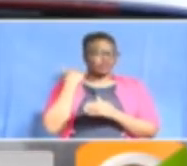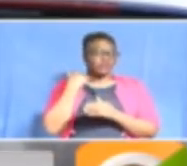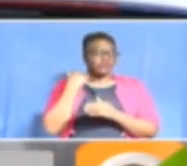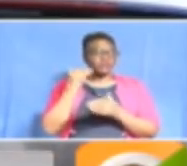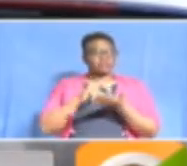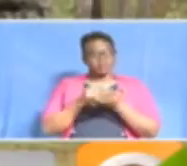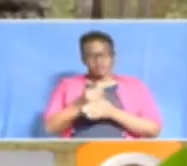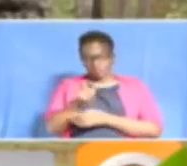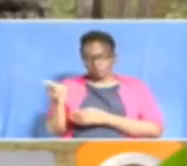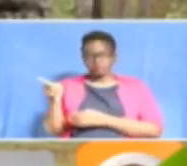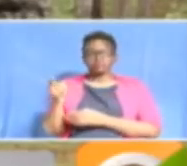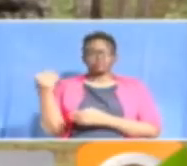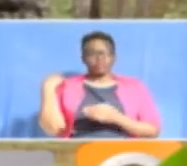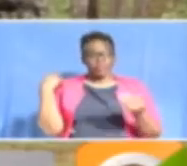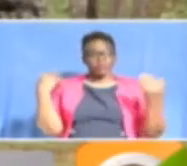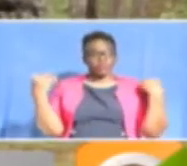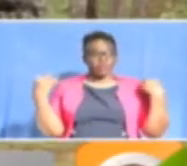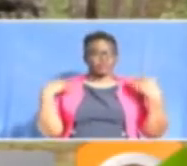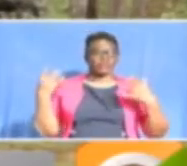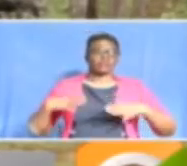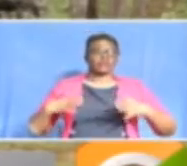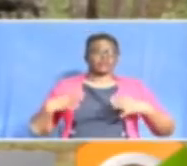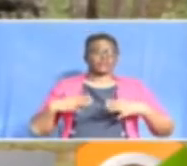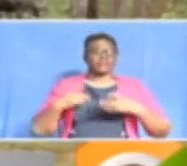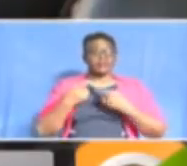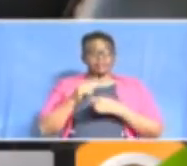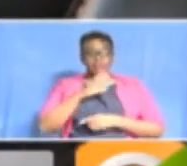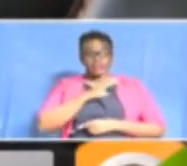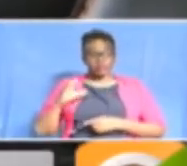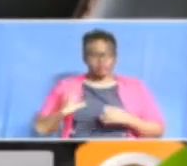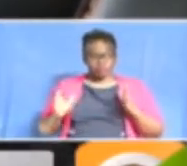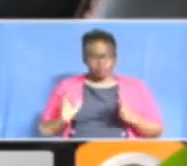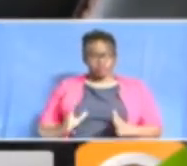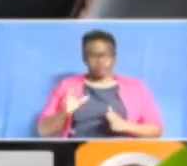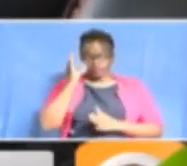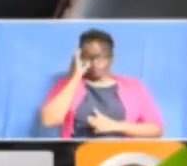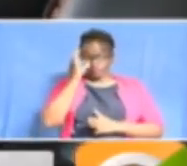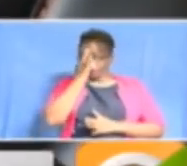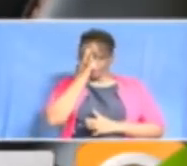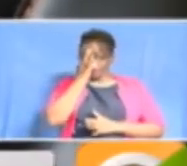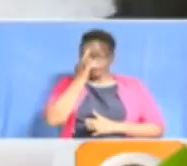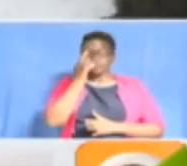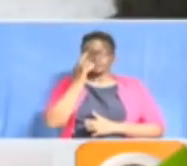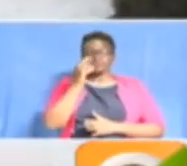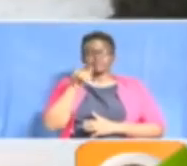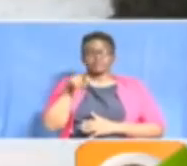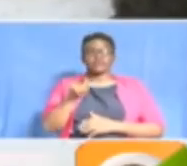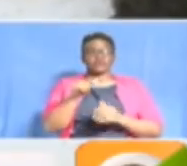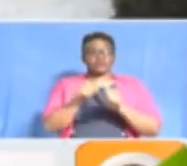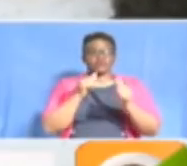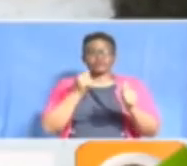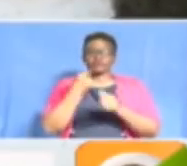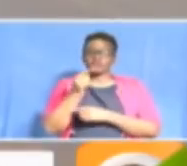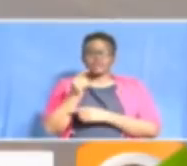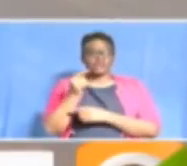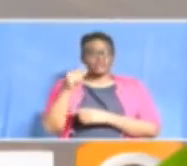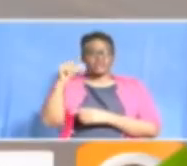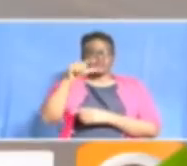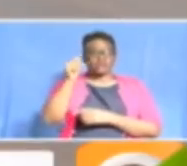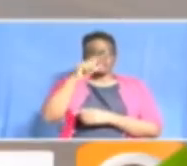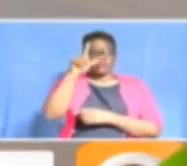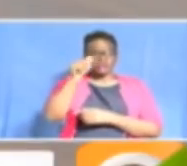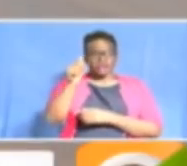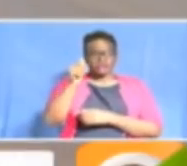subua watu. Hata hivyo, kamishna wa kaunti ya Nyeri Frederick Shisia amekana madai ya uwepo wa kundi la Gaza mjini